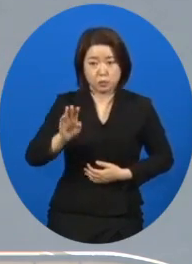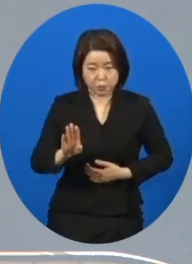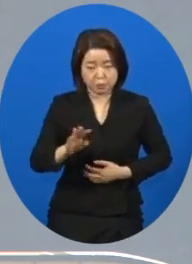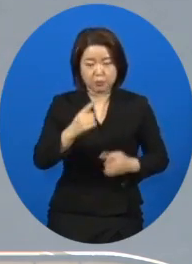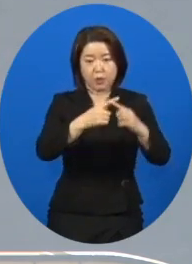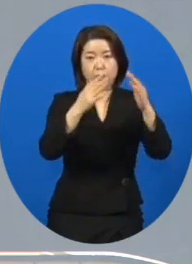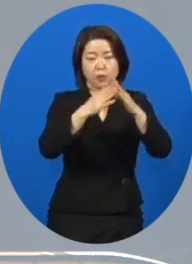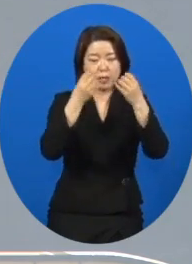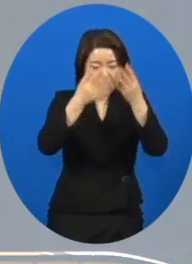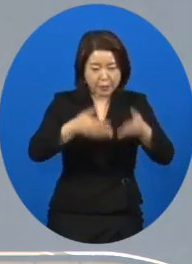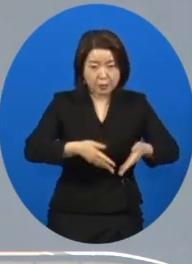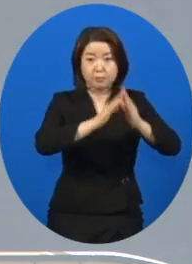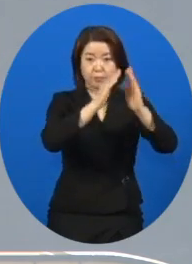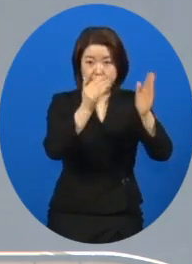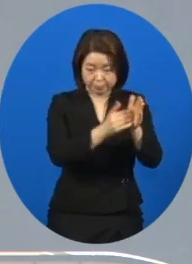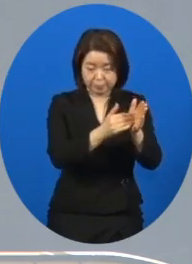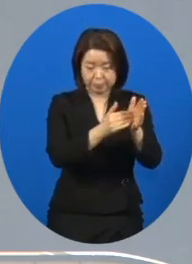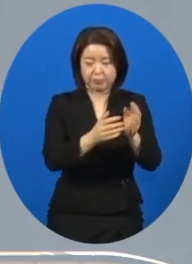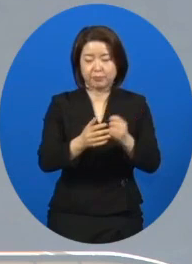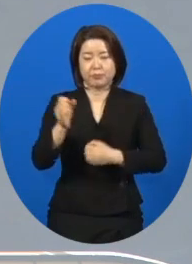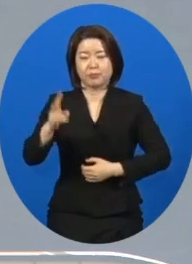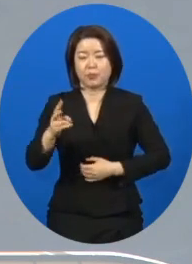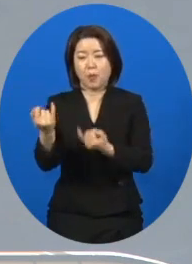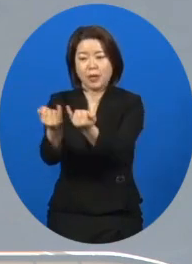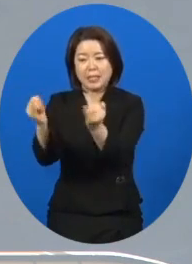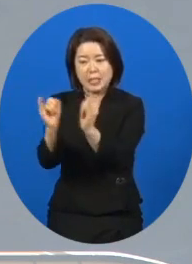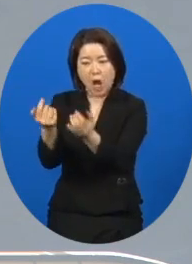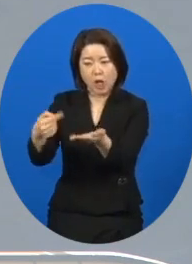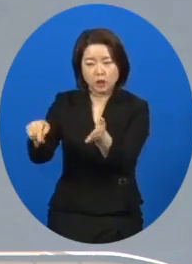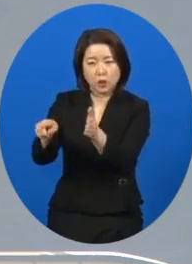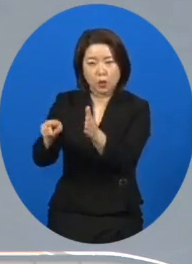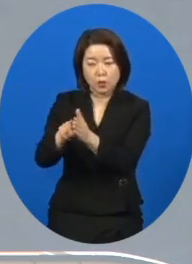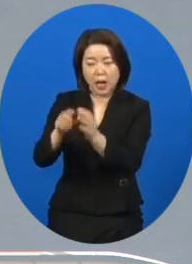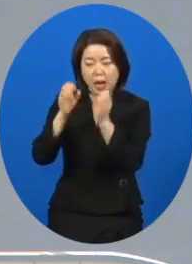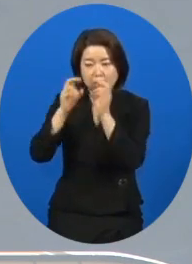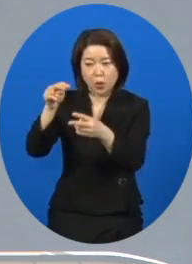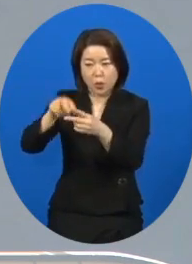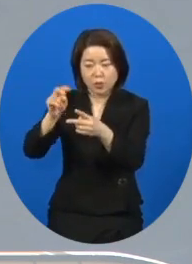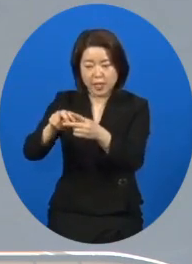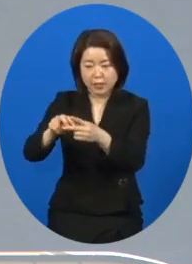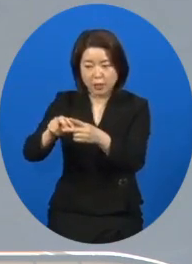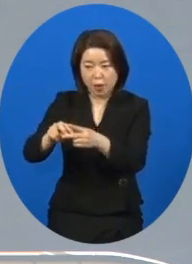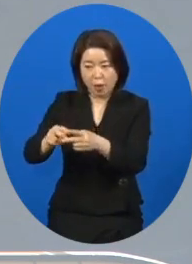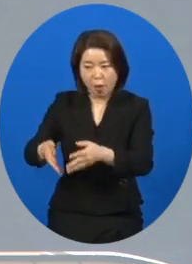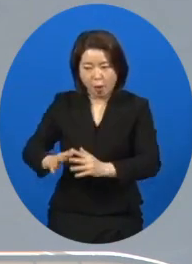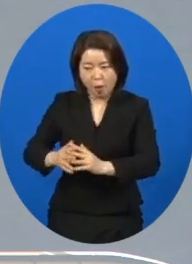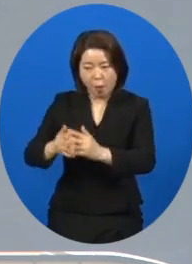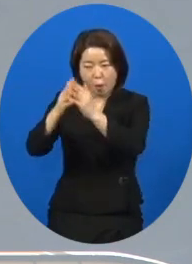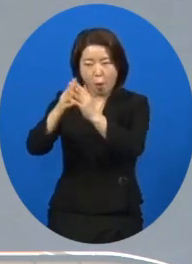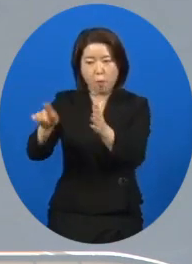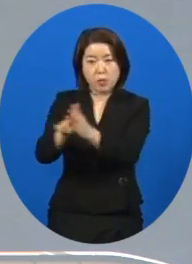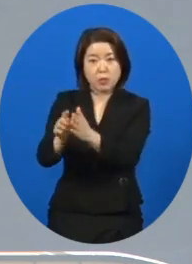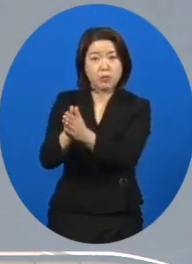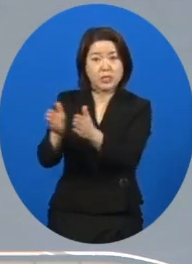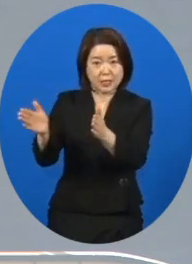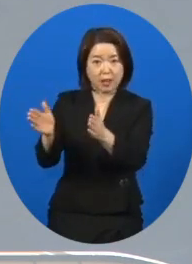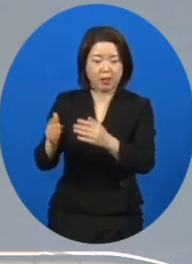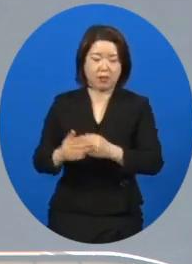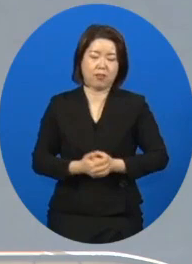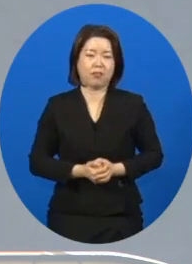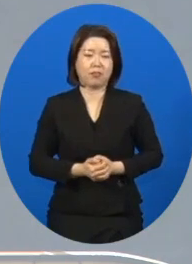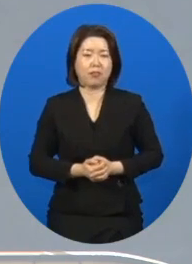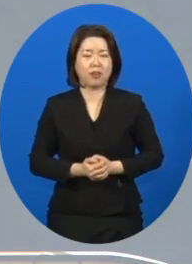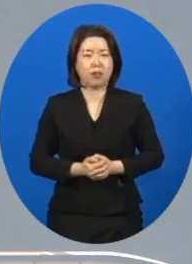개척하고 인도 여성들을 위한 선교센터도 믿음으로 건축을 시작을 했는데